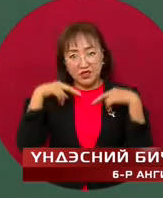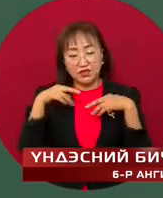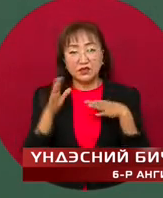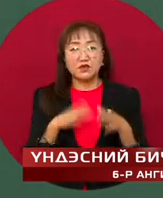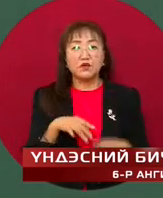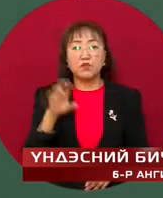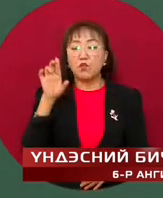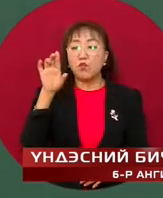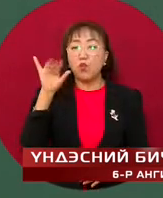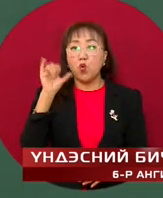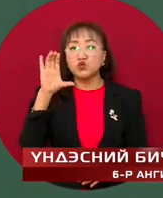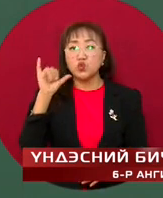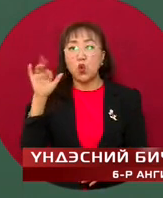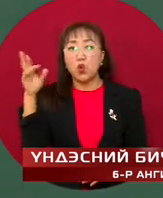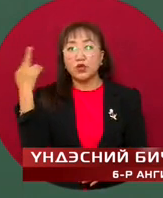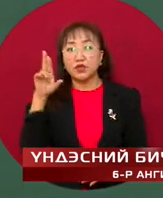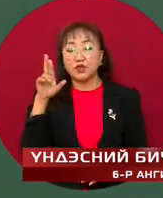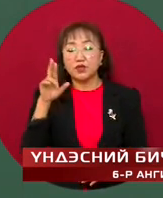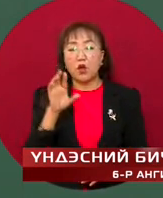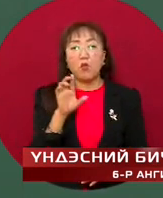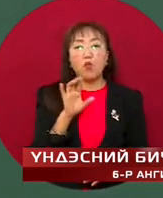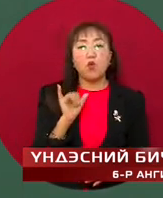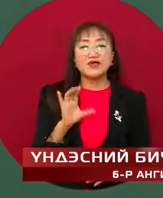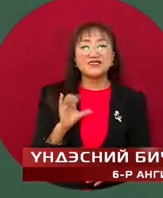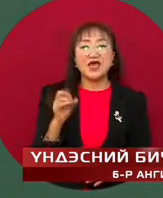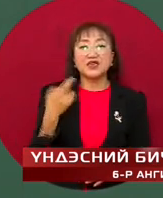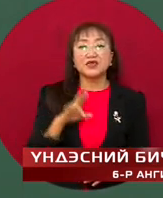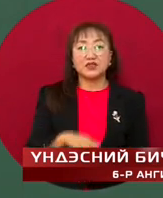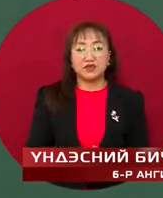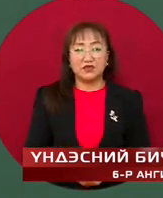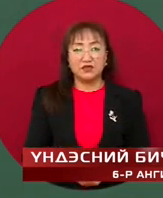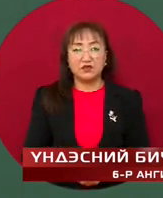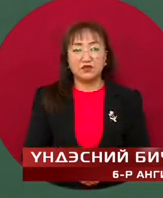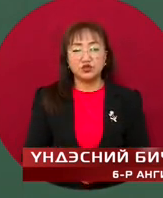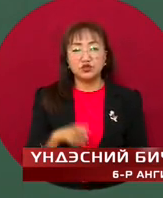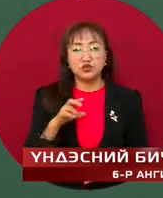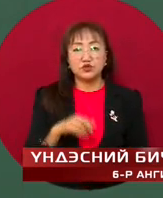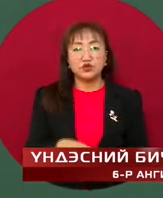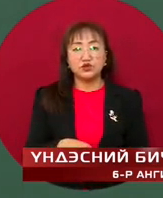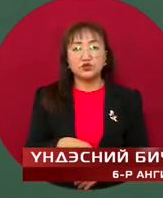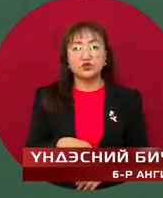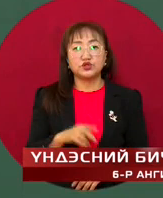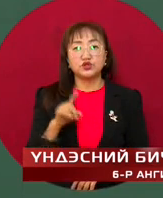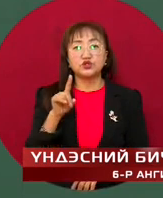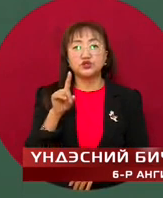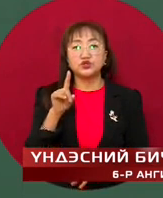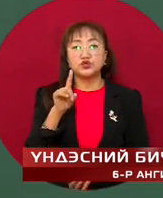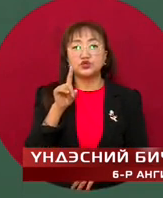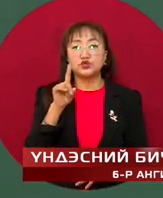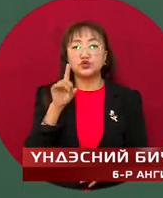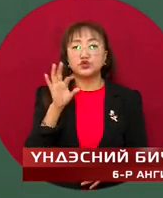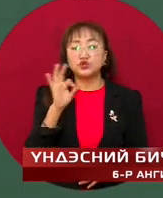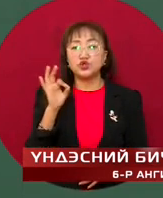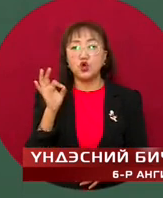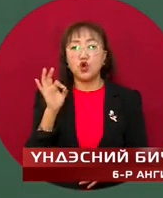Бусад, бусад дэвсгэр дээгэр төсөж гэн бусад. За зөөх гэдэг үгийг урт ихшгийн бүтцээр зөө